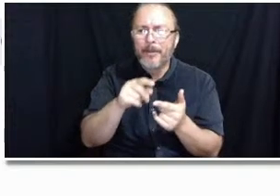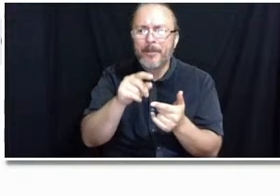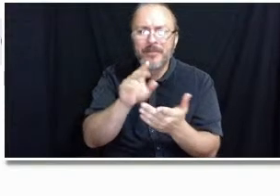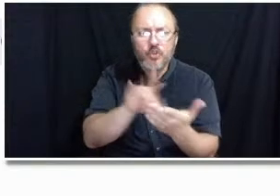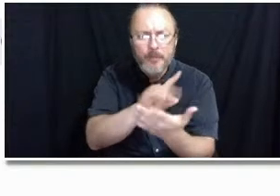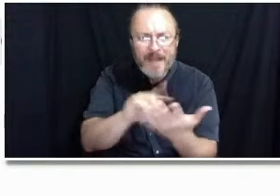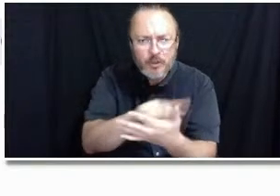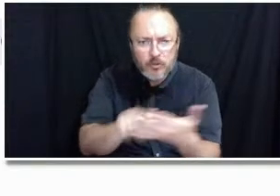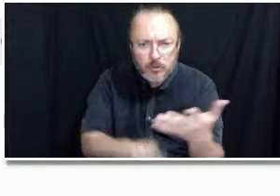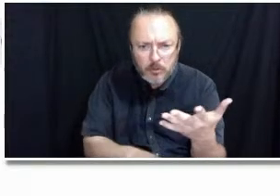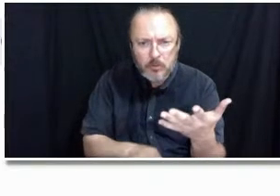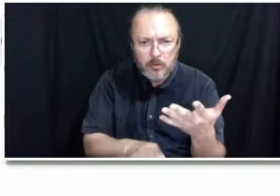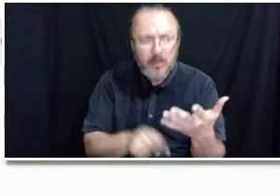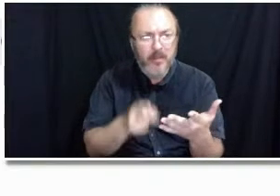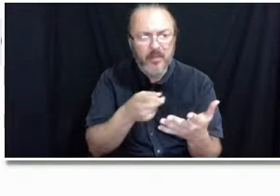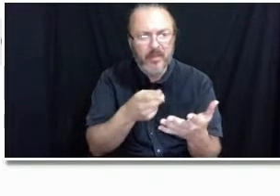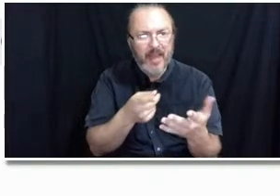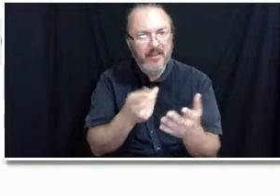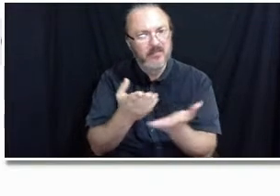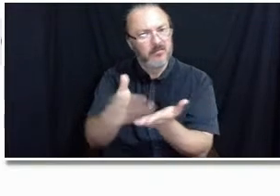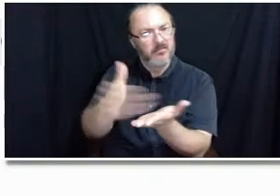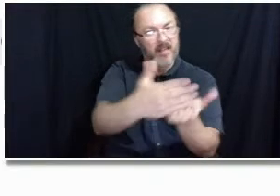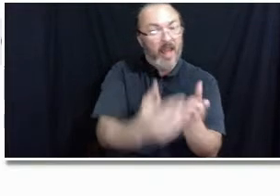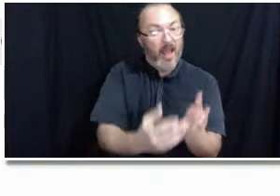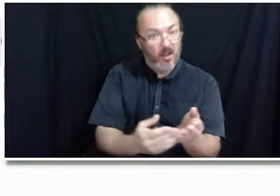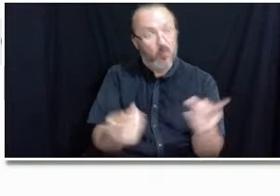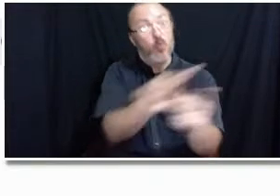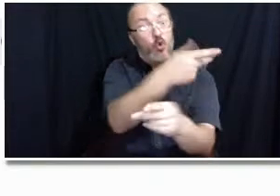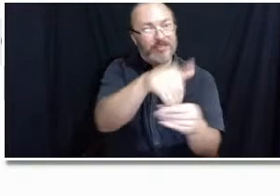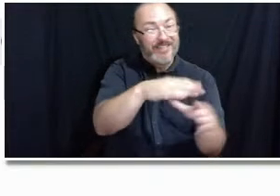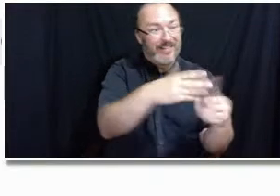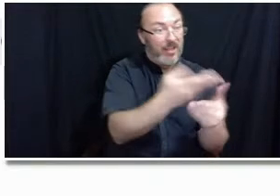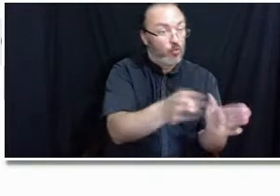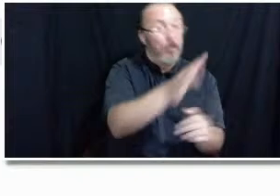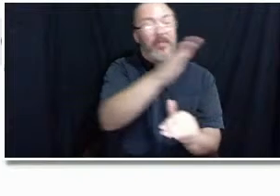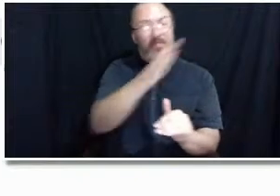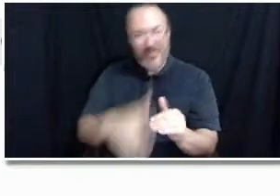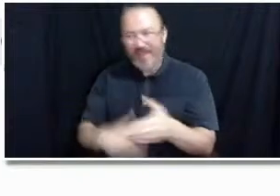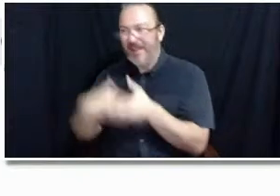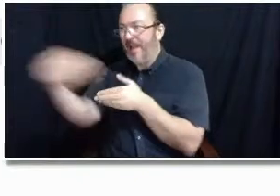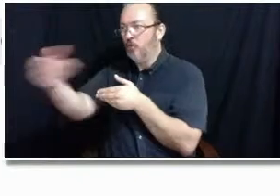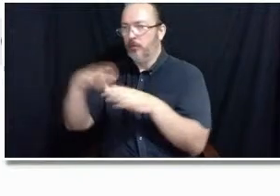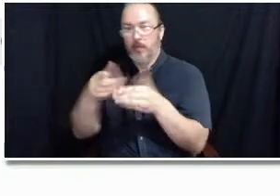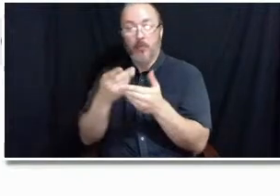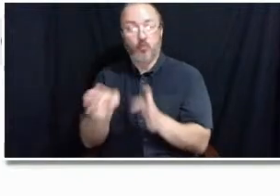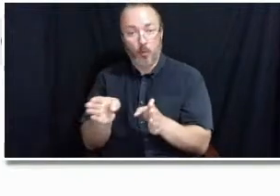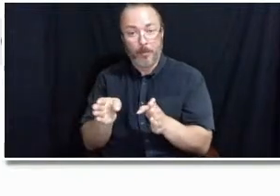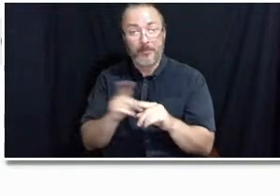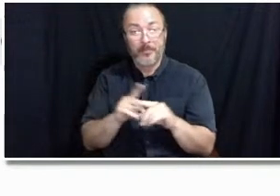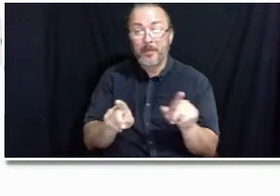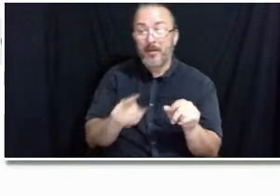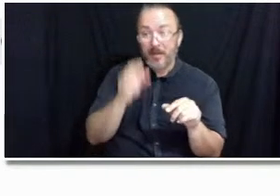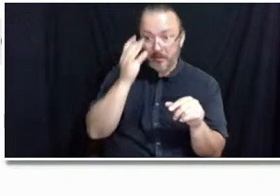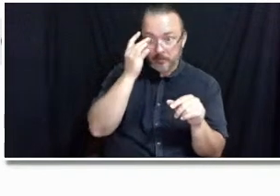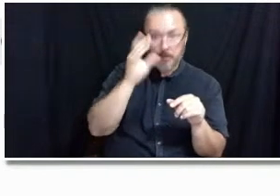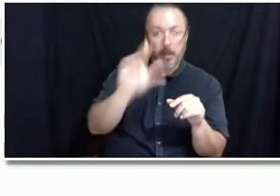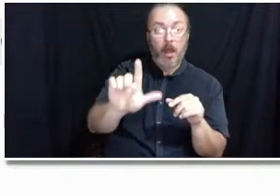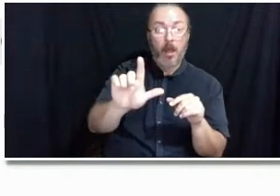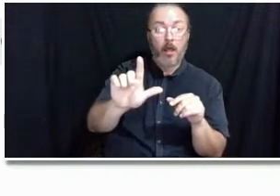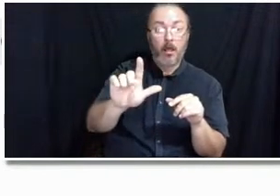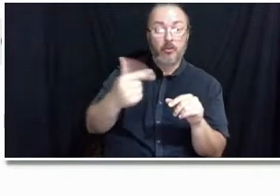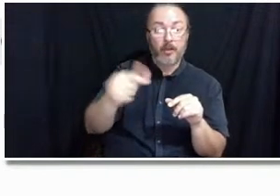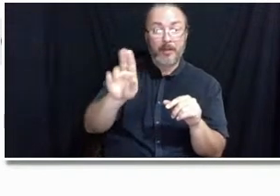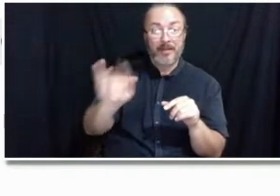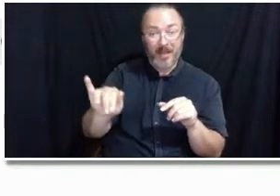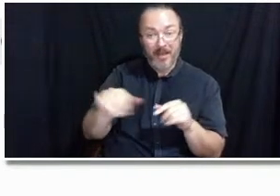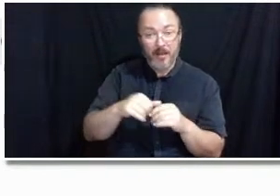Cela marginalise davantage d'élèves dans les salles de classe, encore plus qu'en dehors des salles de classe. Les étudiants LGBTI aux